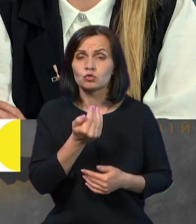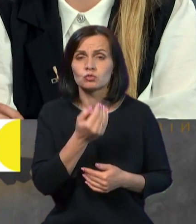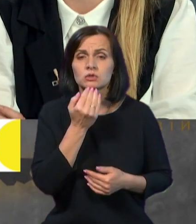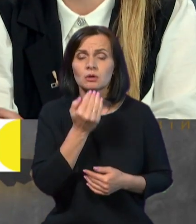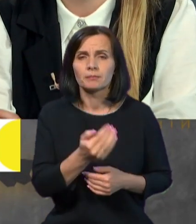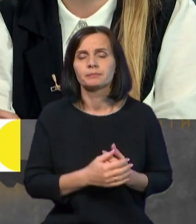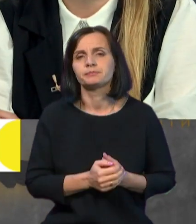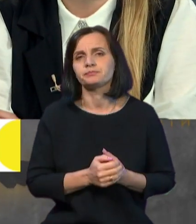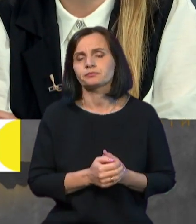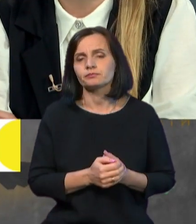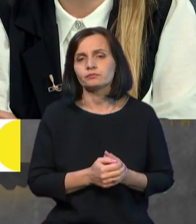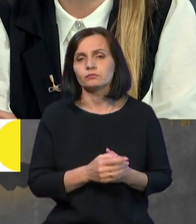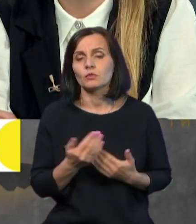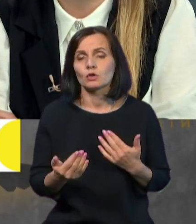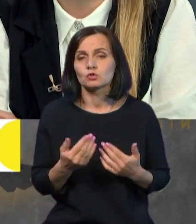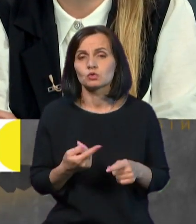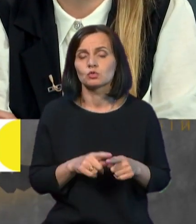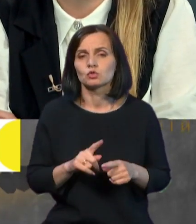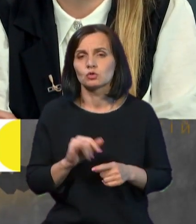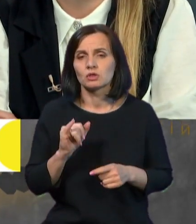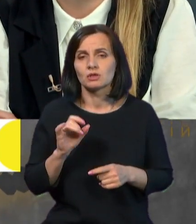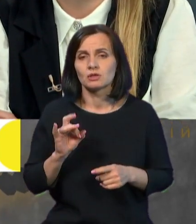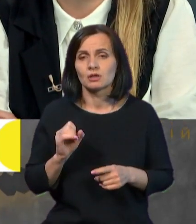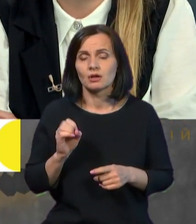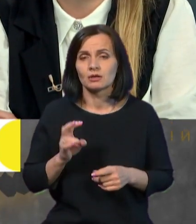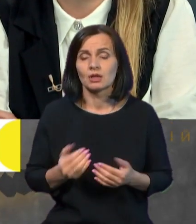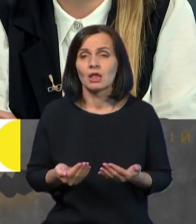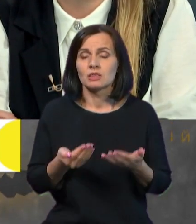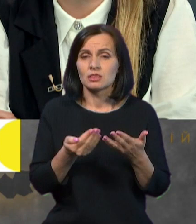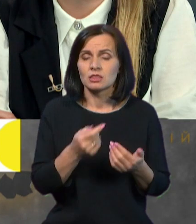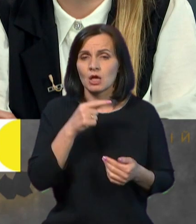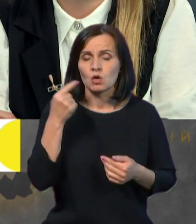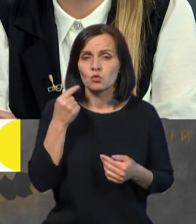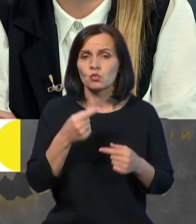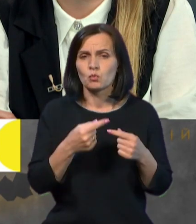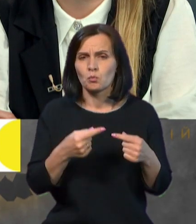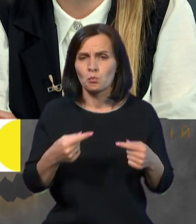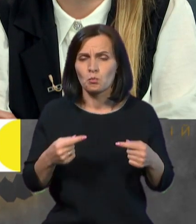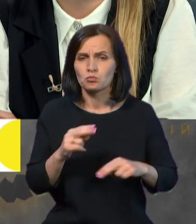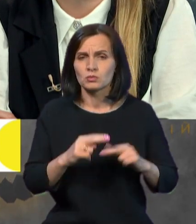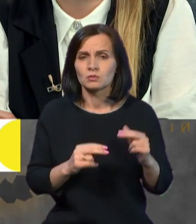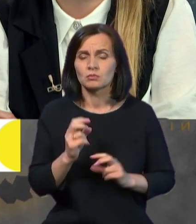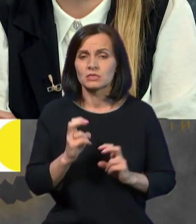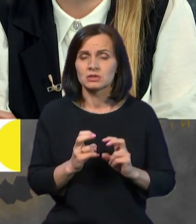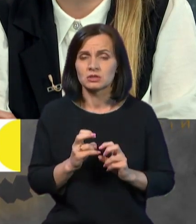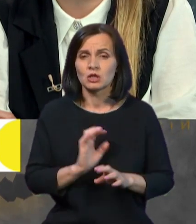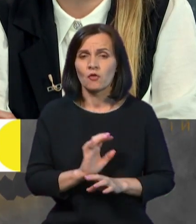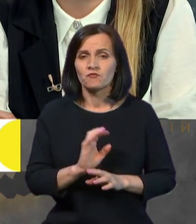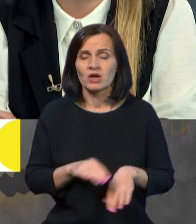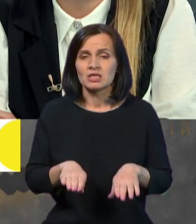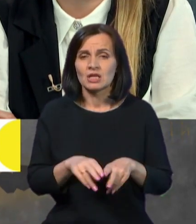запитати стосовно того, що Іран надає Росії матеріали для будівництва заводу із виробництва таких